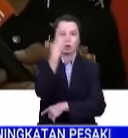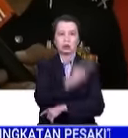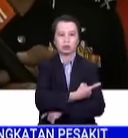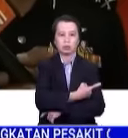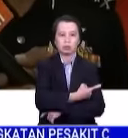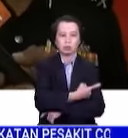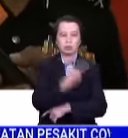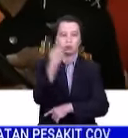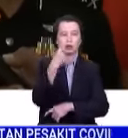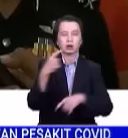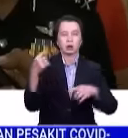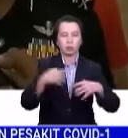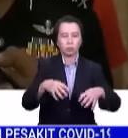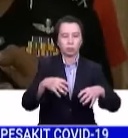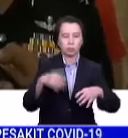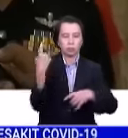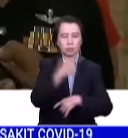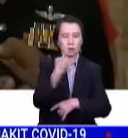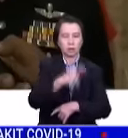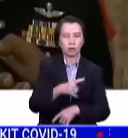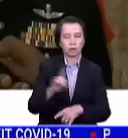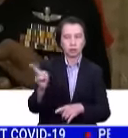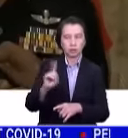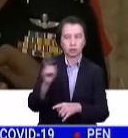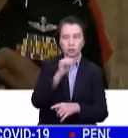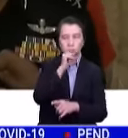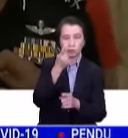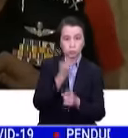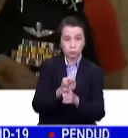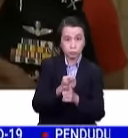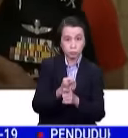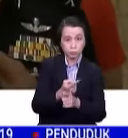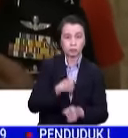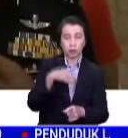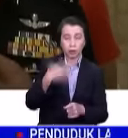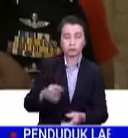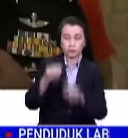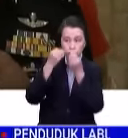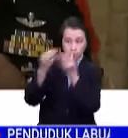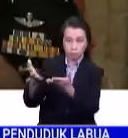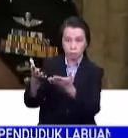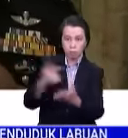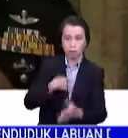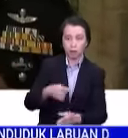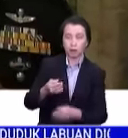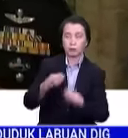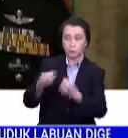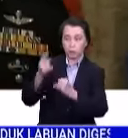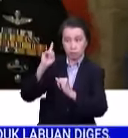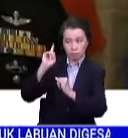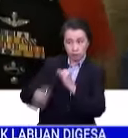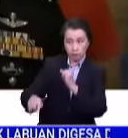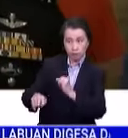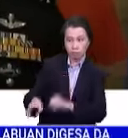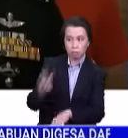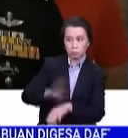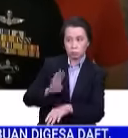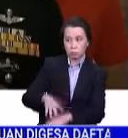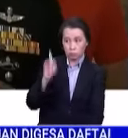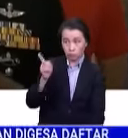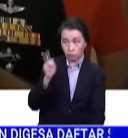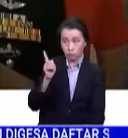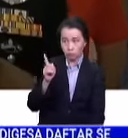essential goods, which is not right. Jadi saya telah pun memaklumkan, saya bagi last warning, kalau besok mereka masih lagi